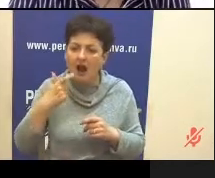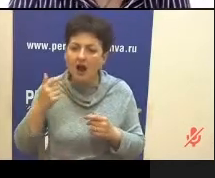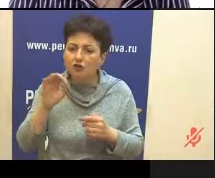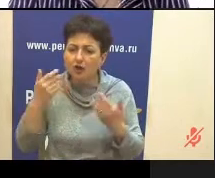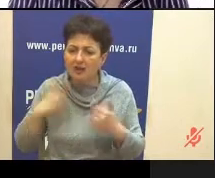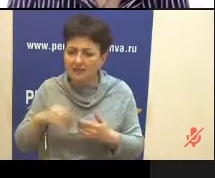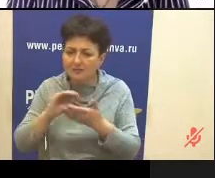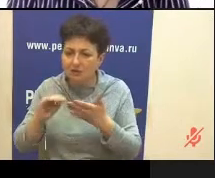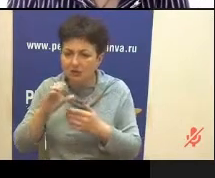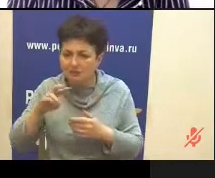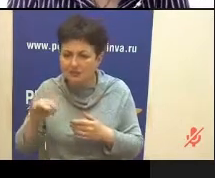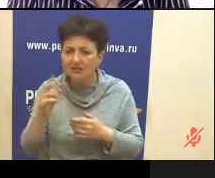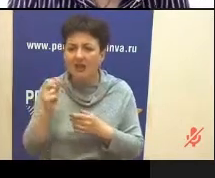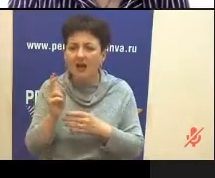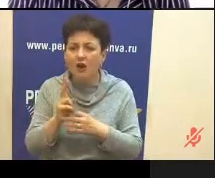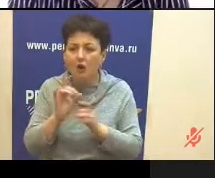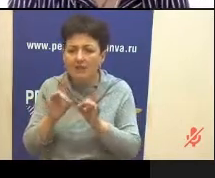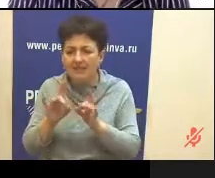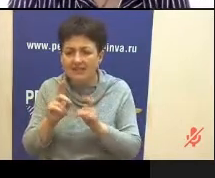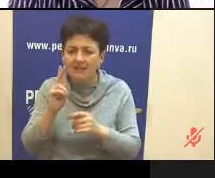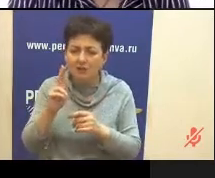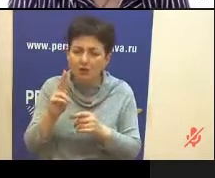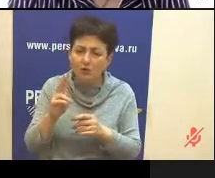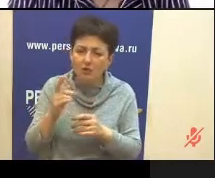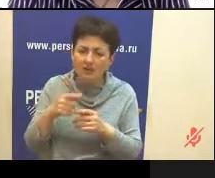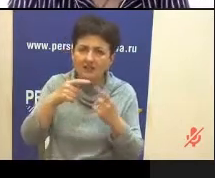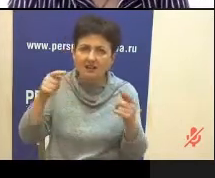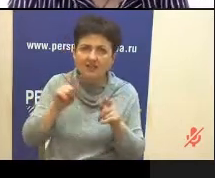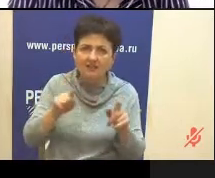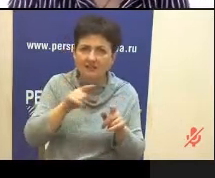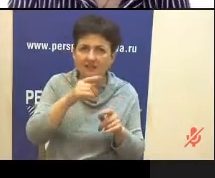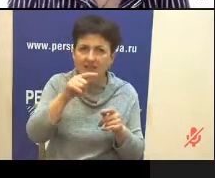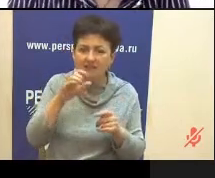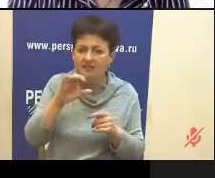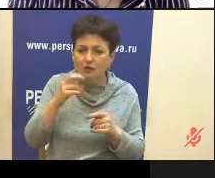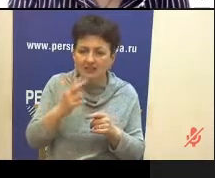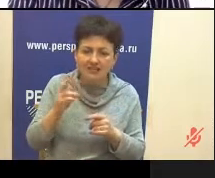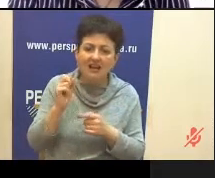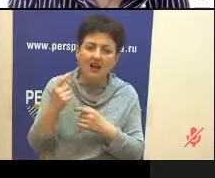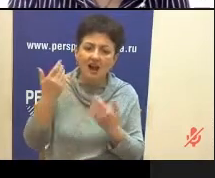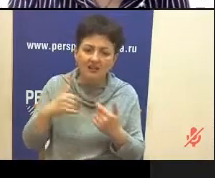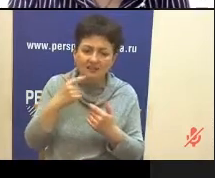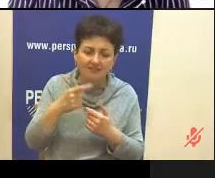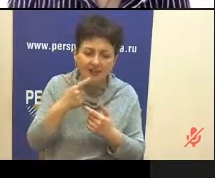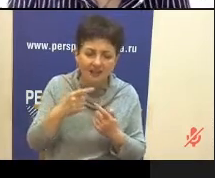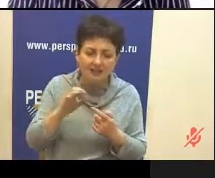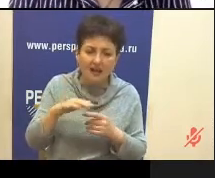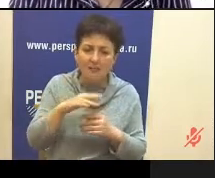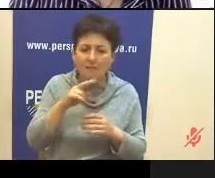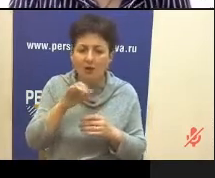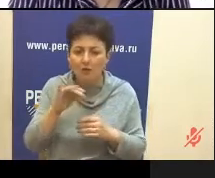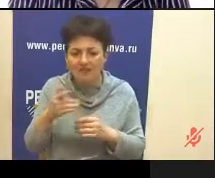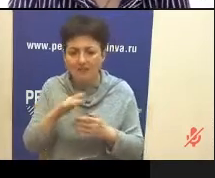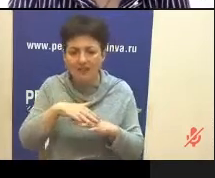СМИ, посмотрев, как нас комментируют, кто нас перепощивает в разных соцсетях, как о нас говорят на профильных